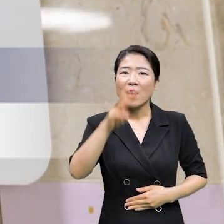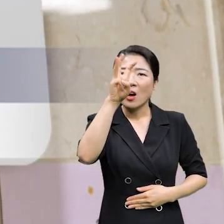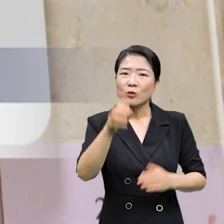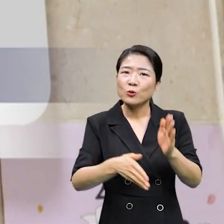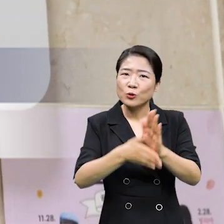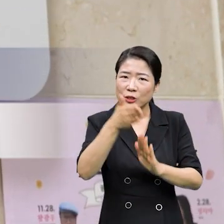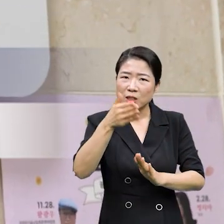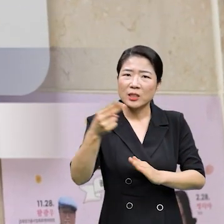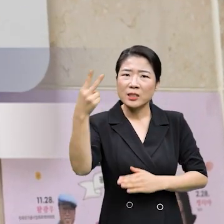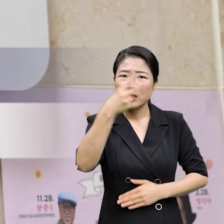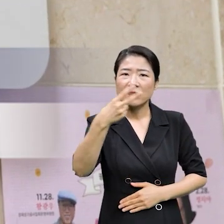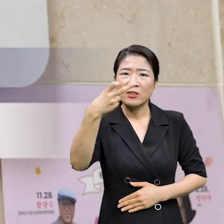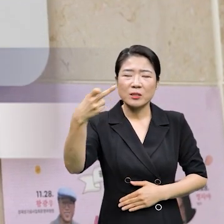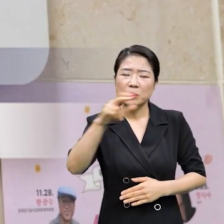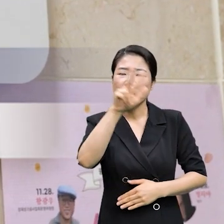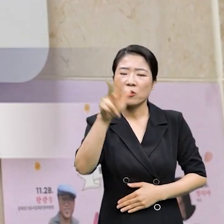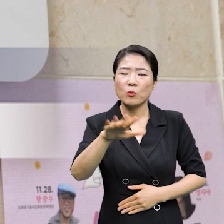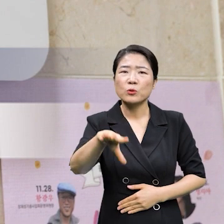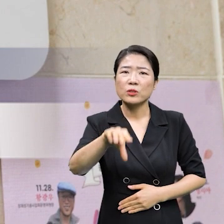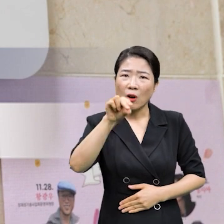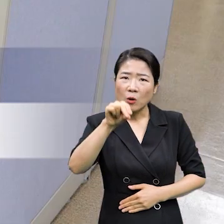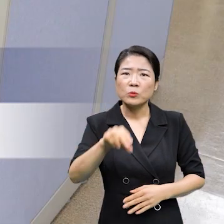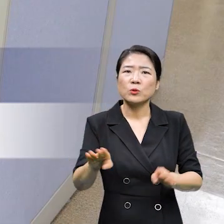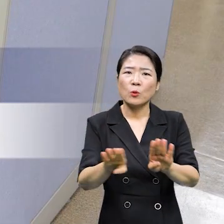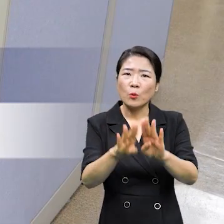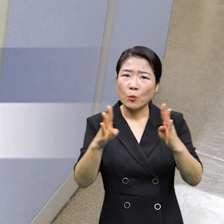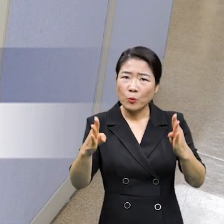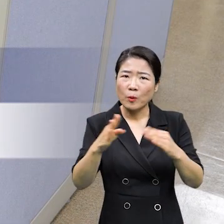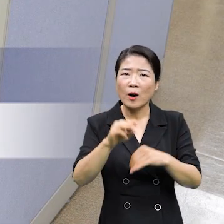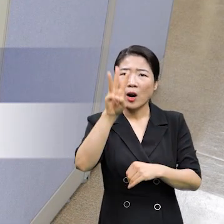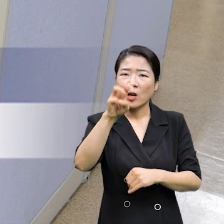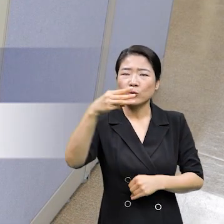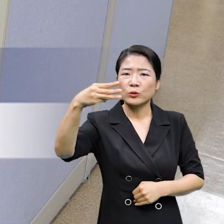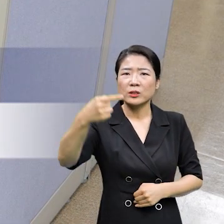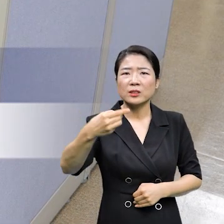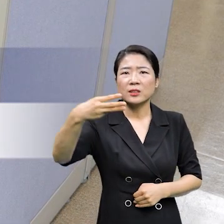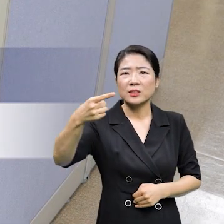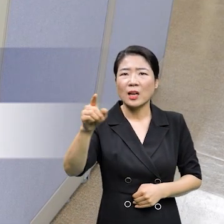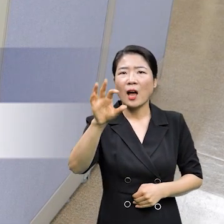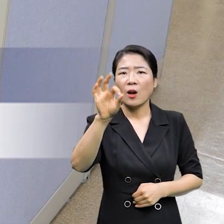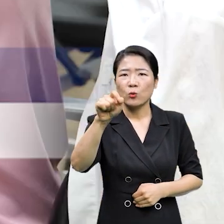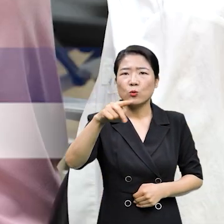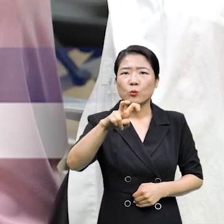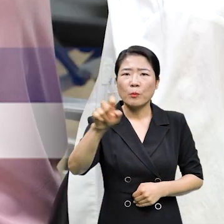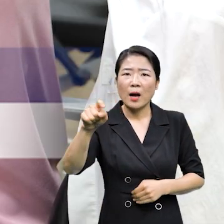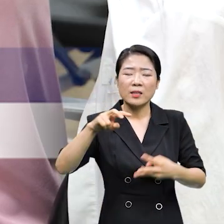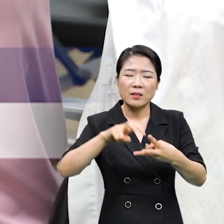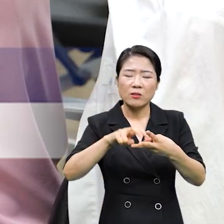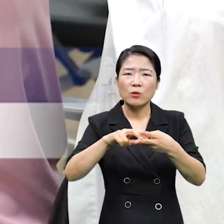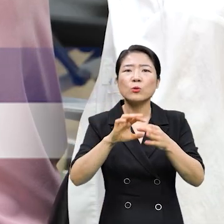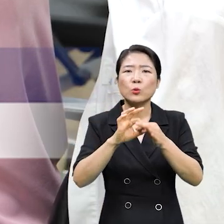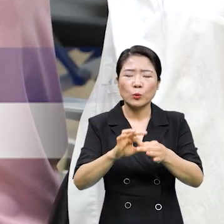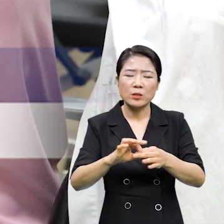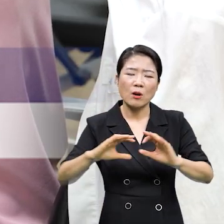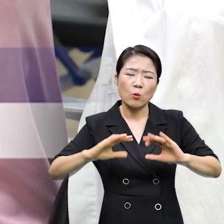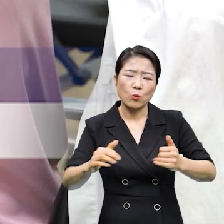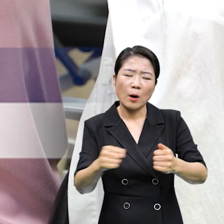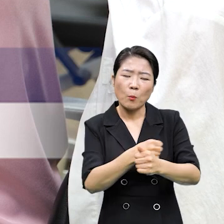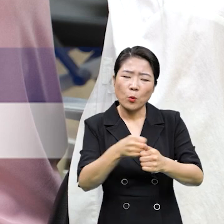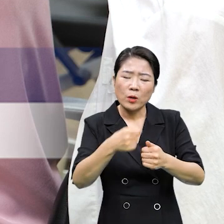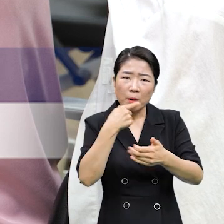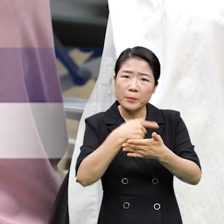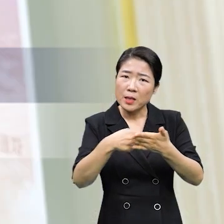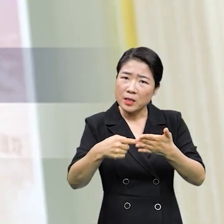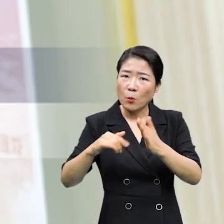한편 광주시는 2012년 국내 최초로 개소한 광주 트라우마센터를 통해 국가폭력 피해자와